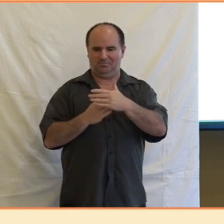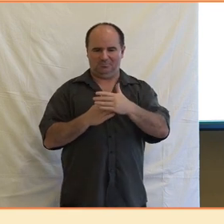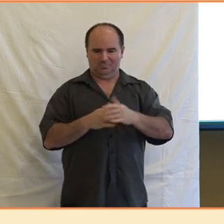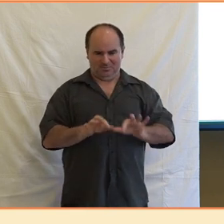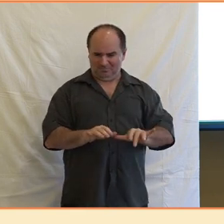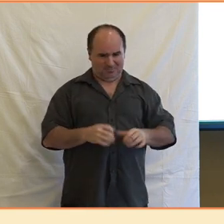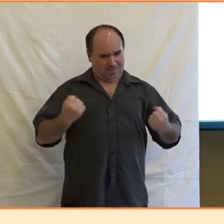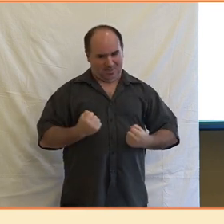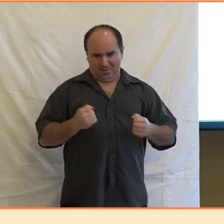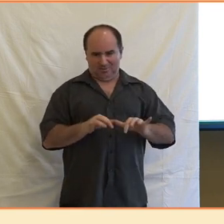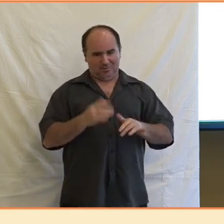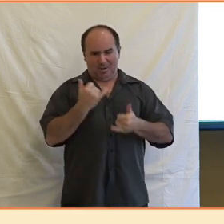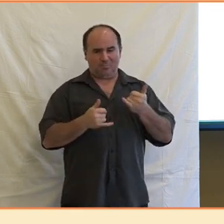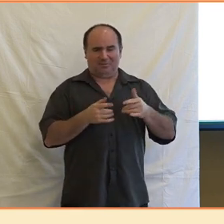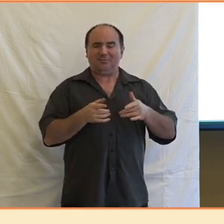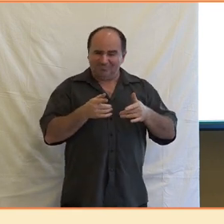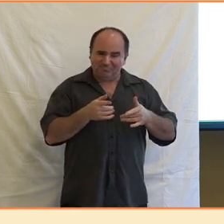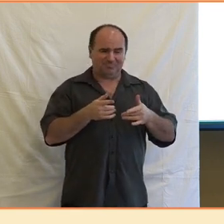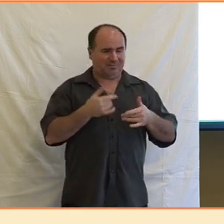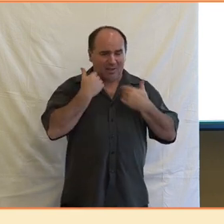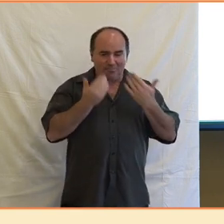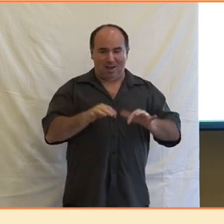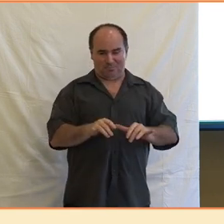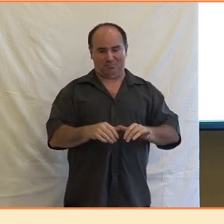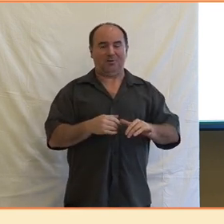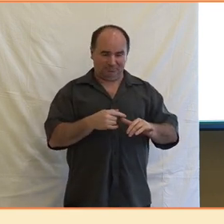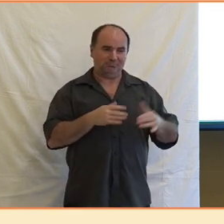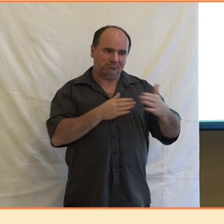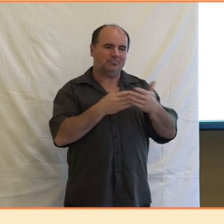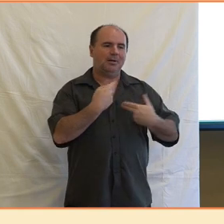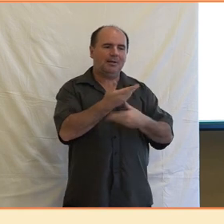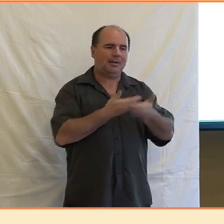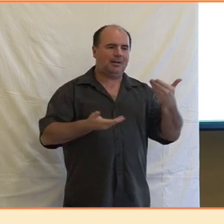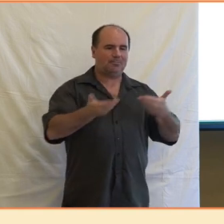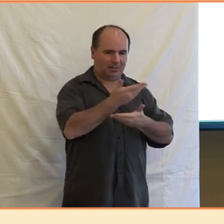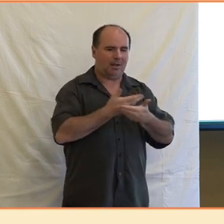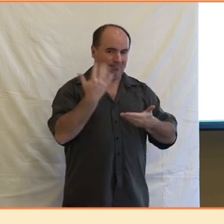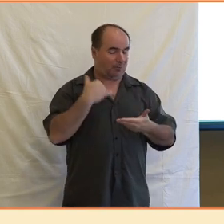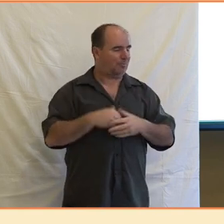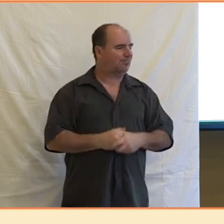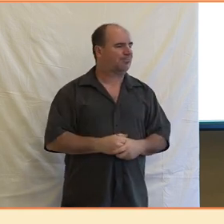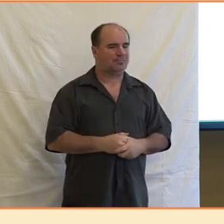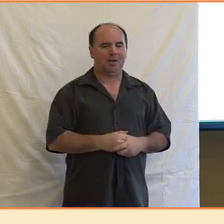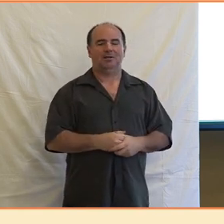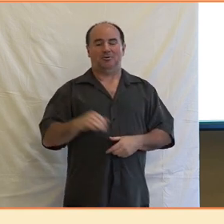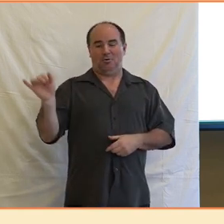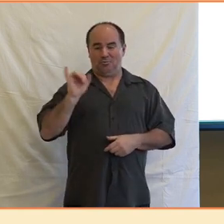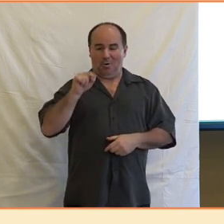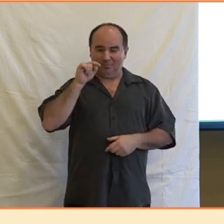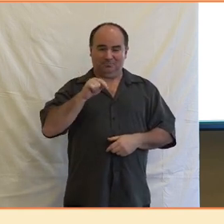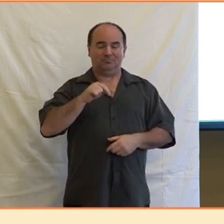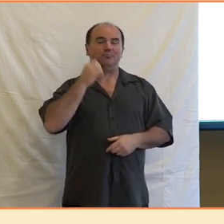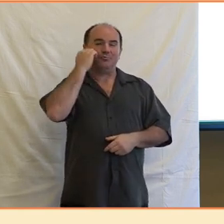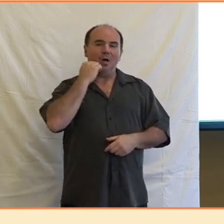Tak koho my v té naší práci považujeme za člověka, který je buď digitálně vyloučený, nebo je ohrožený tím